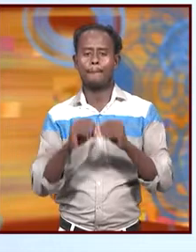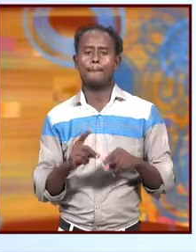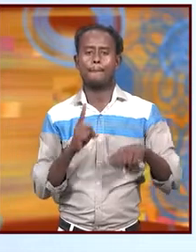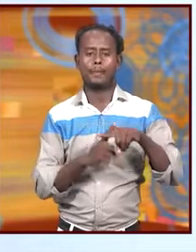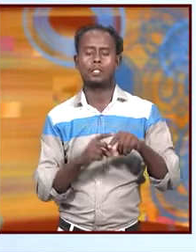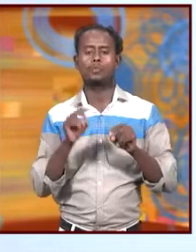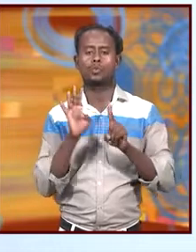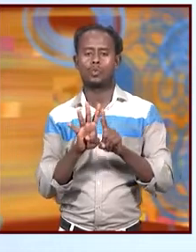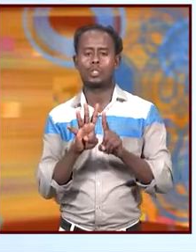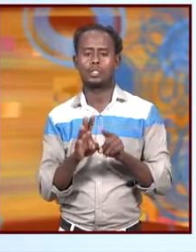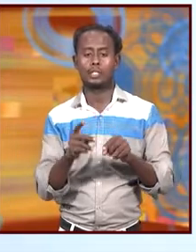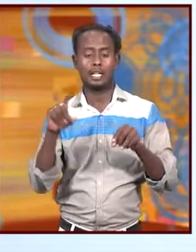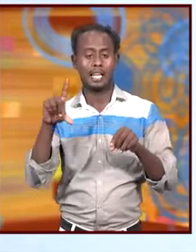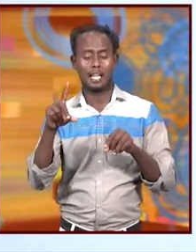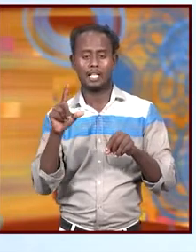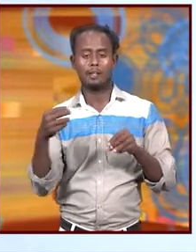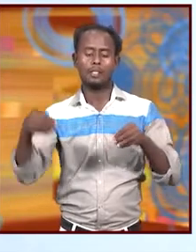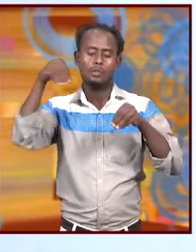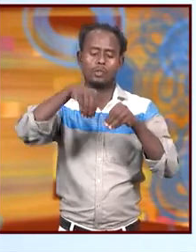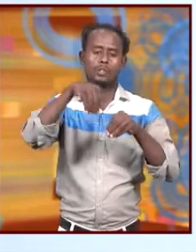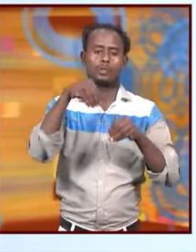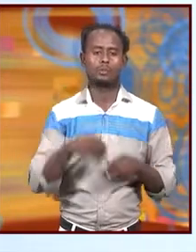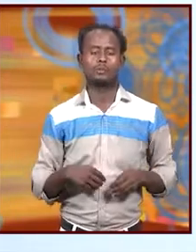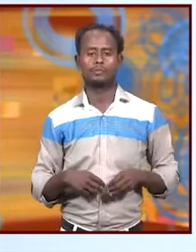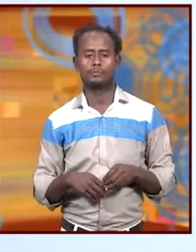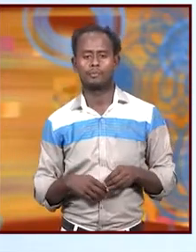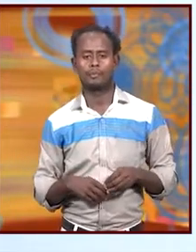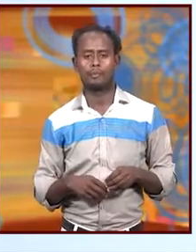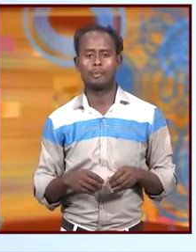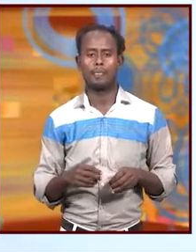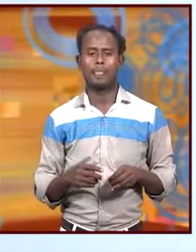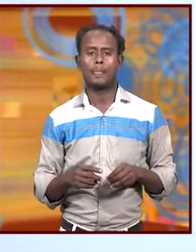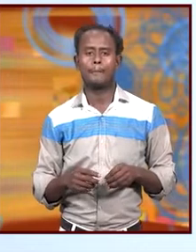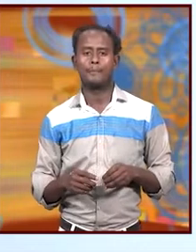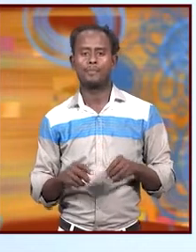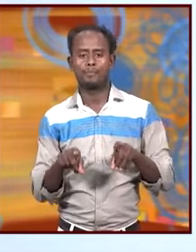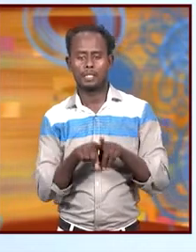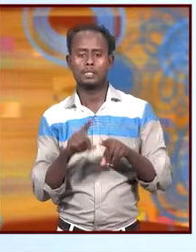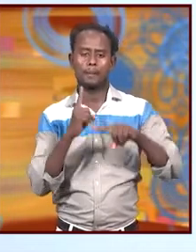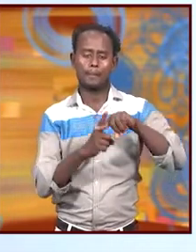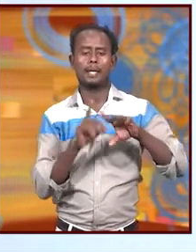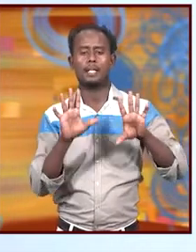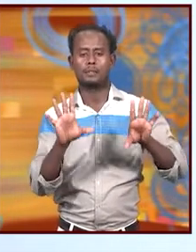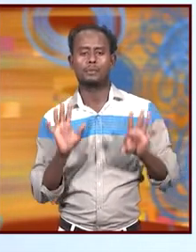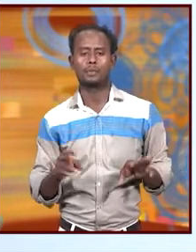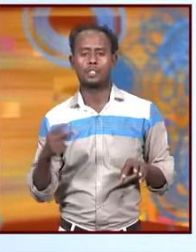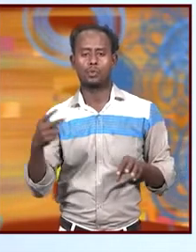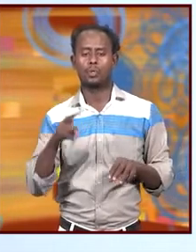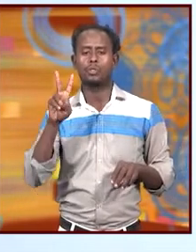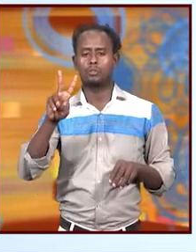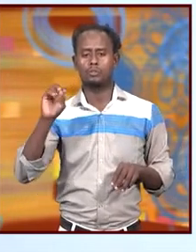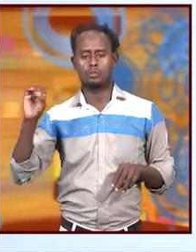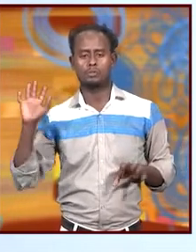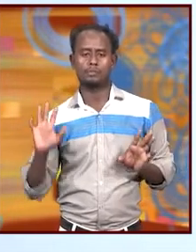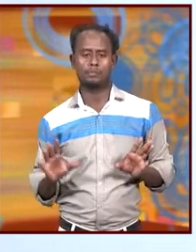பி பிளஸ் 14 பிளஸ் இங்கு உள்ள அகலம் பி இஸ் ஈக்குவல்